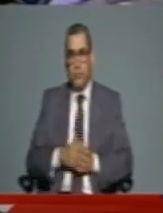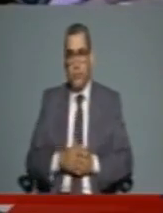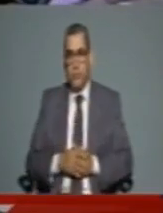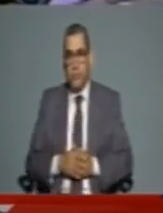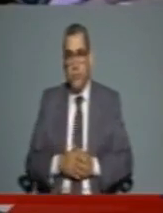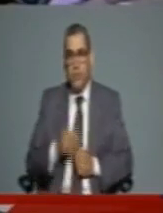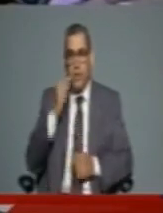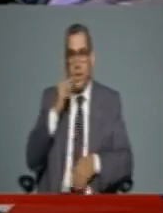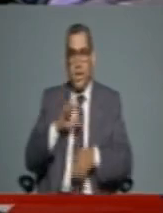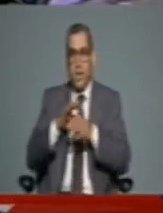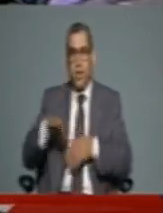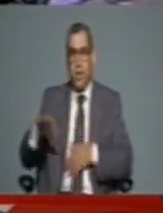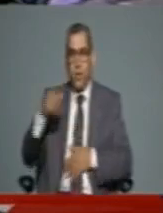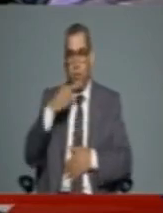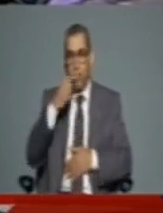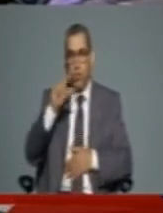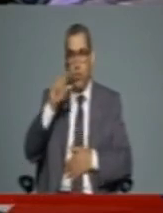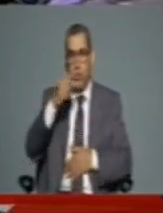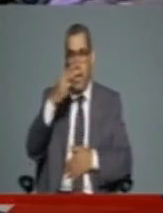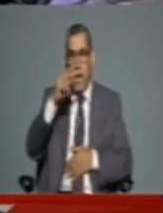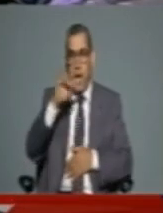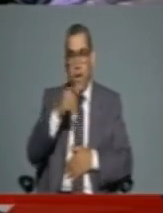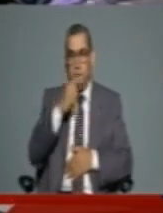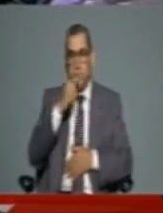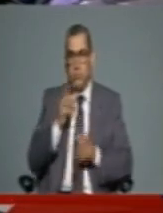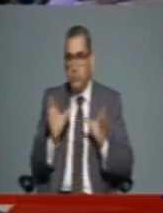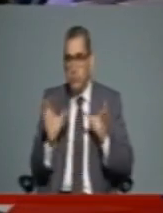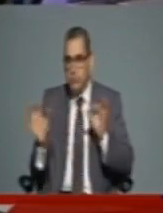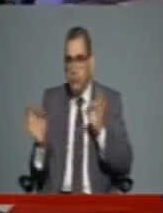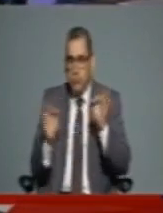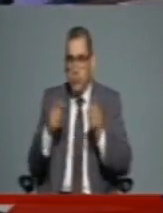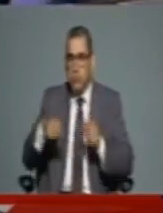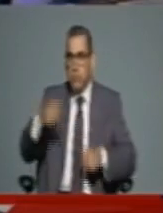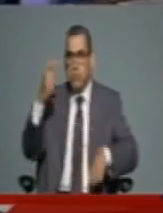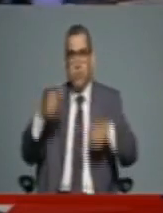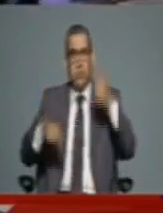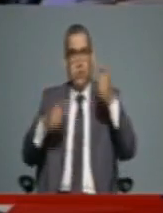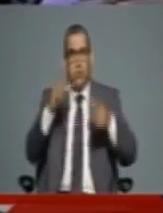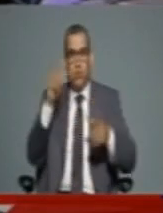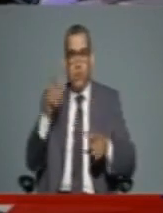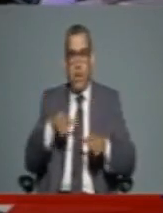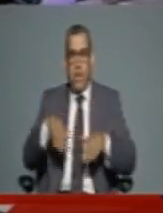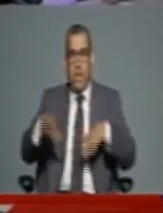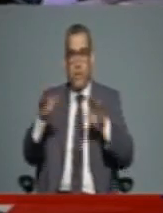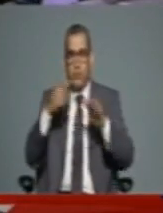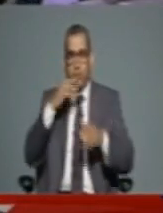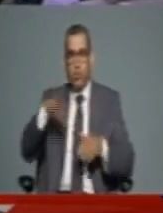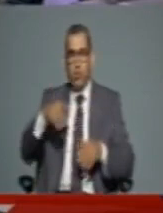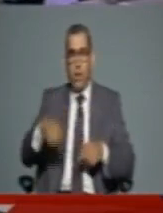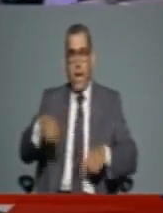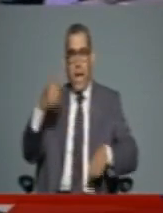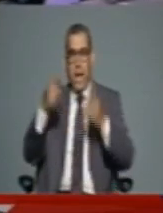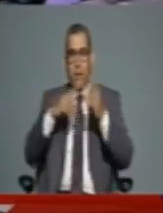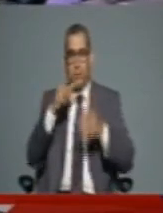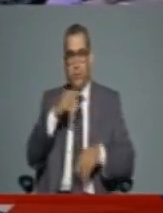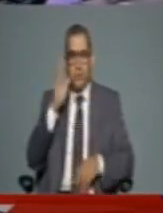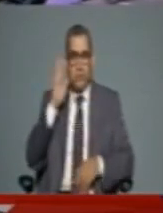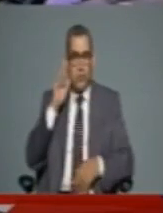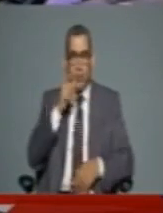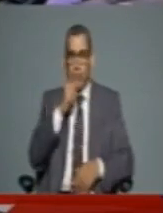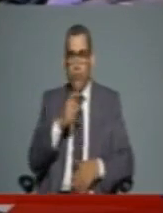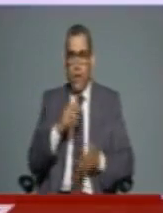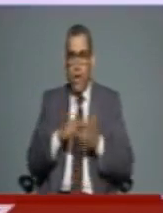بتقول إن الدكتور علي مش مسيطر على الأسعار والسلع في السوق. أرجو إنك ترد